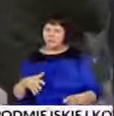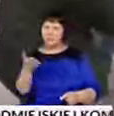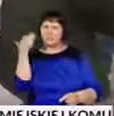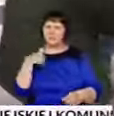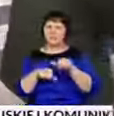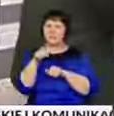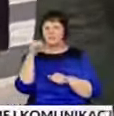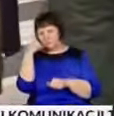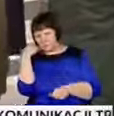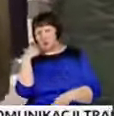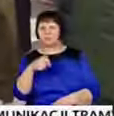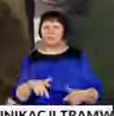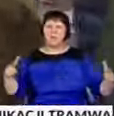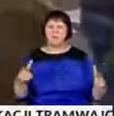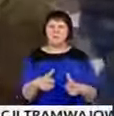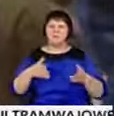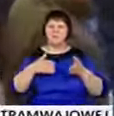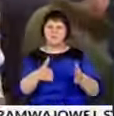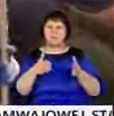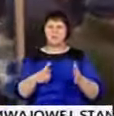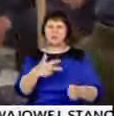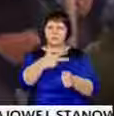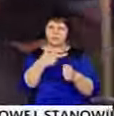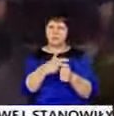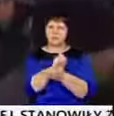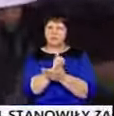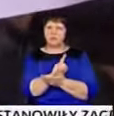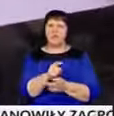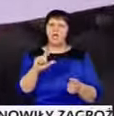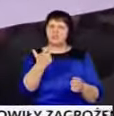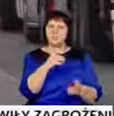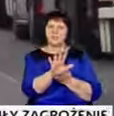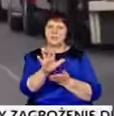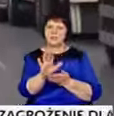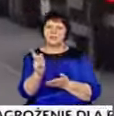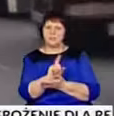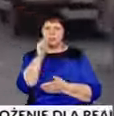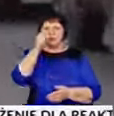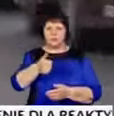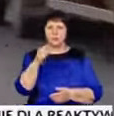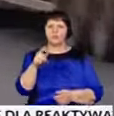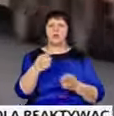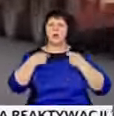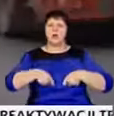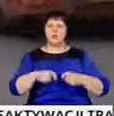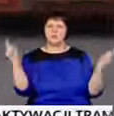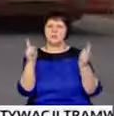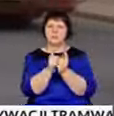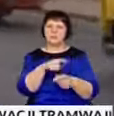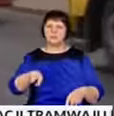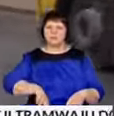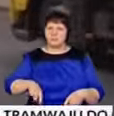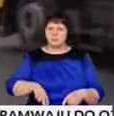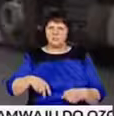w zeszłym tygodniu. Blokowali drogę po pół godziny w odstępach 15-minutowych. Jutro rolnicy mają spotkać się z